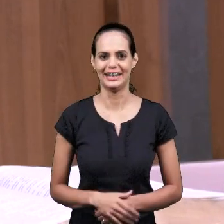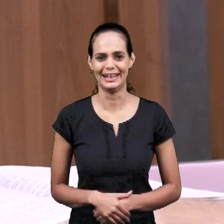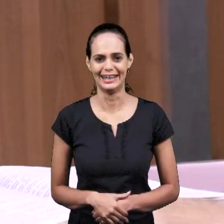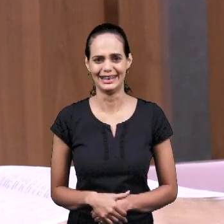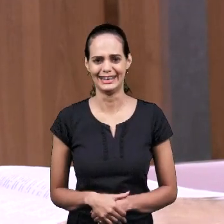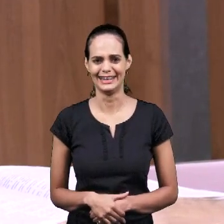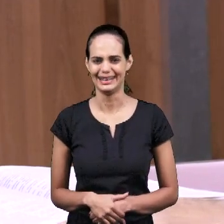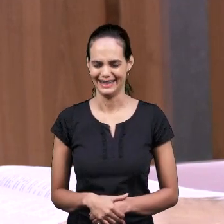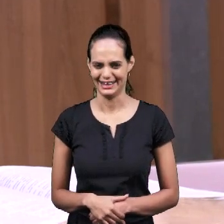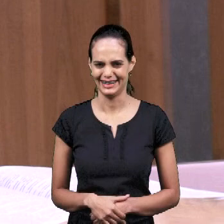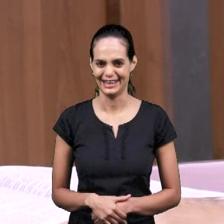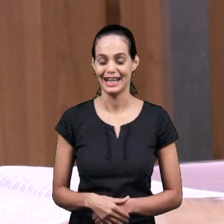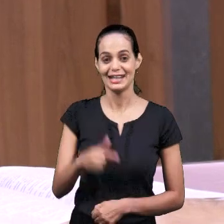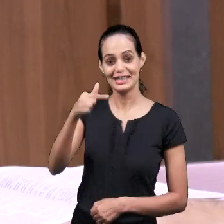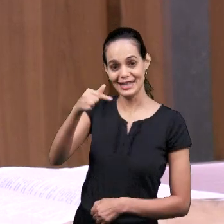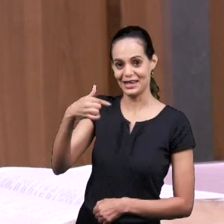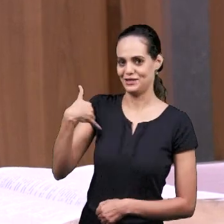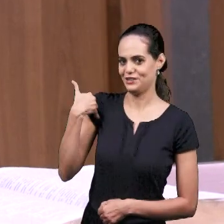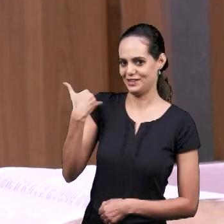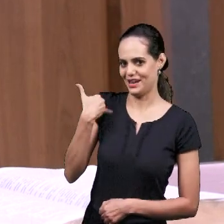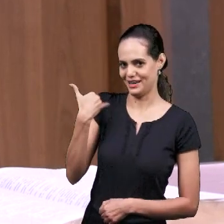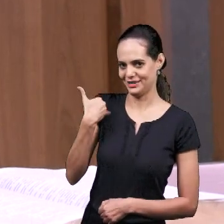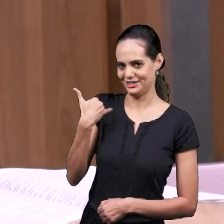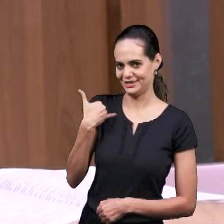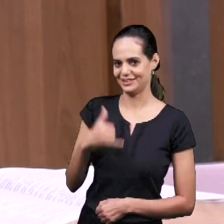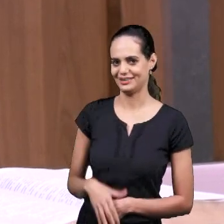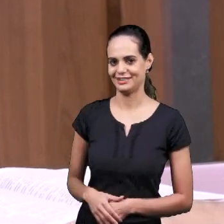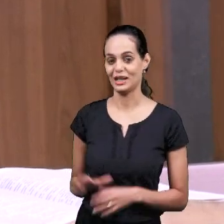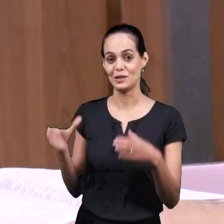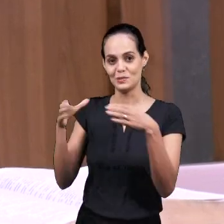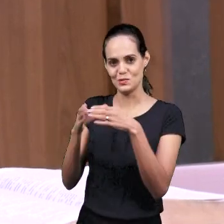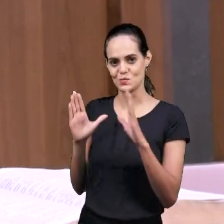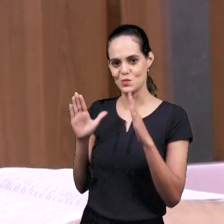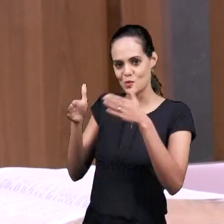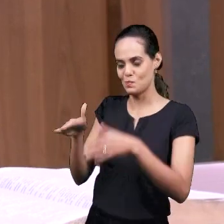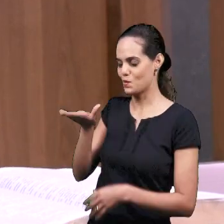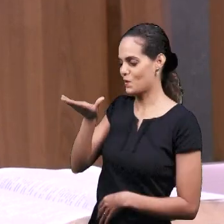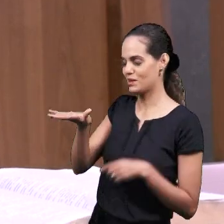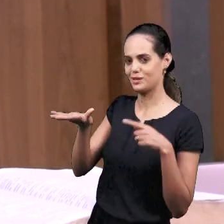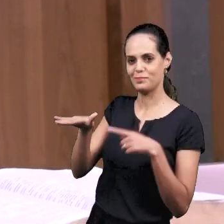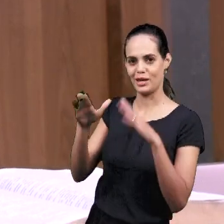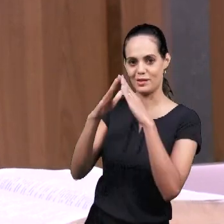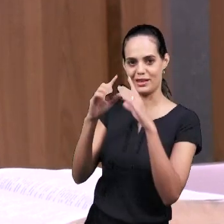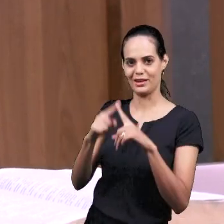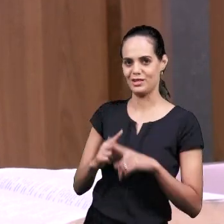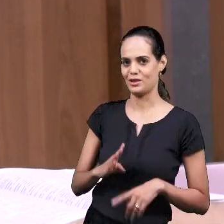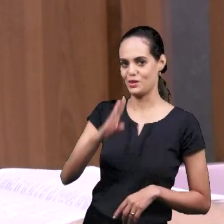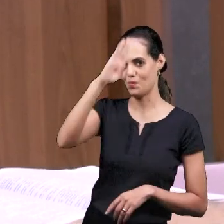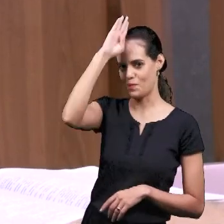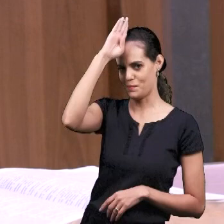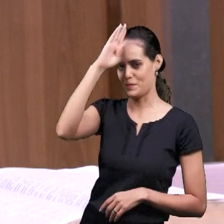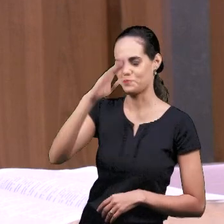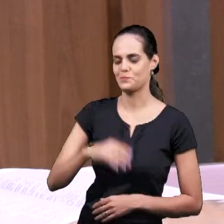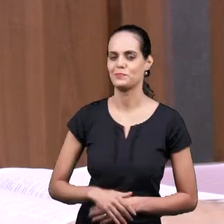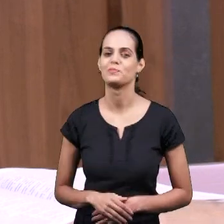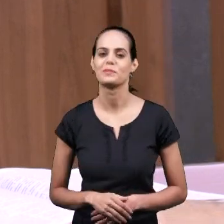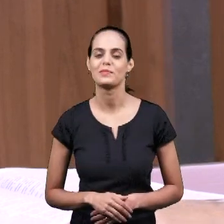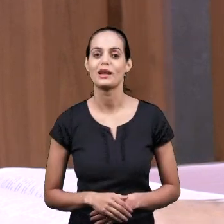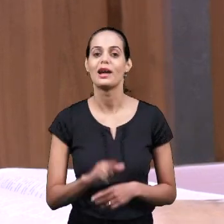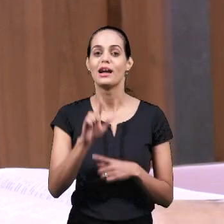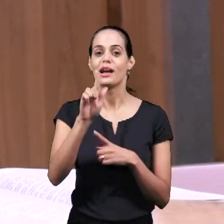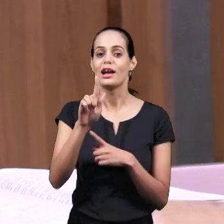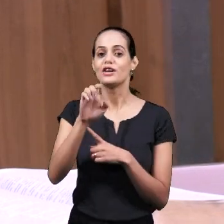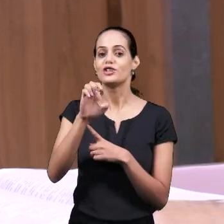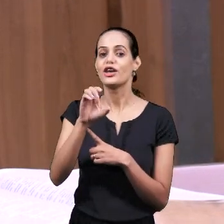Bellucci, il a 7 ans d'âge, il va donner la réponse. Il est de la classe d'intermédiaire de notre église à Rome. Et